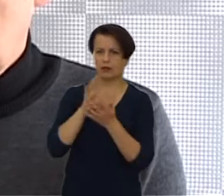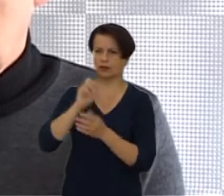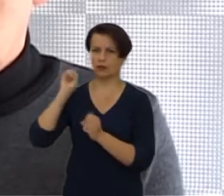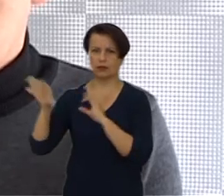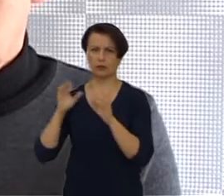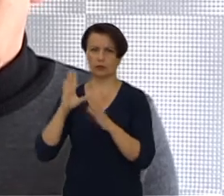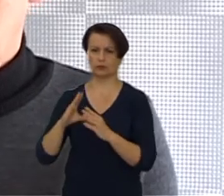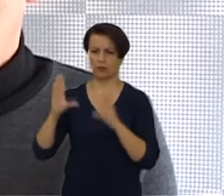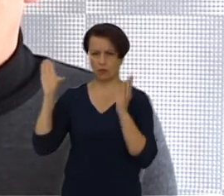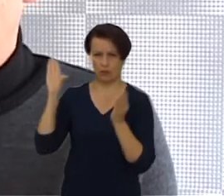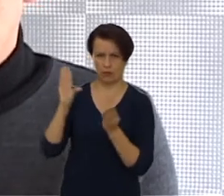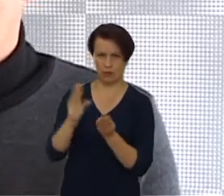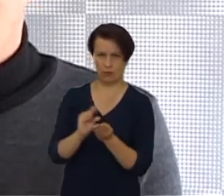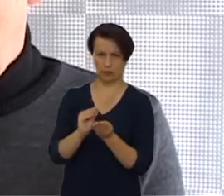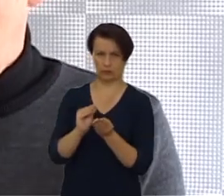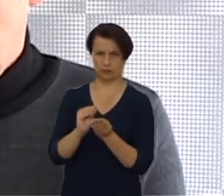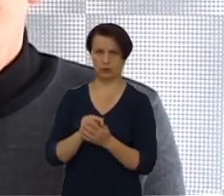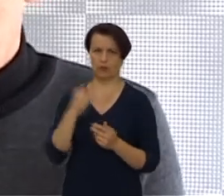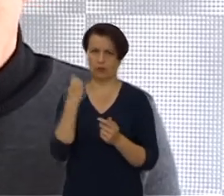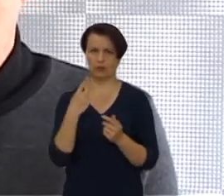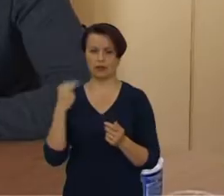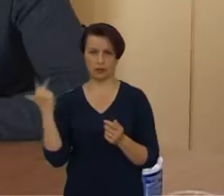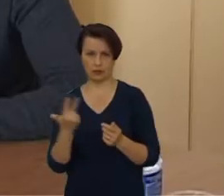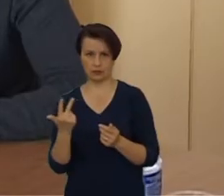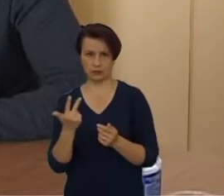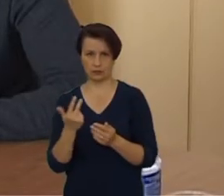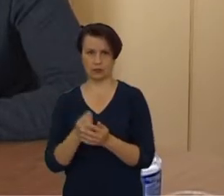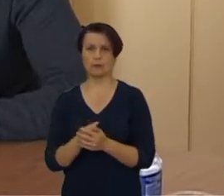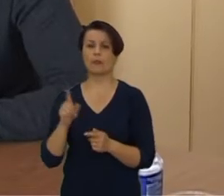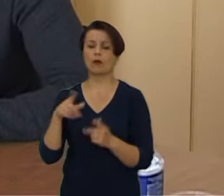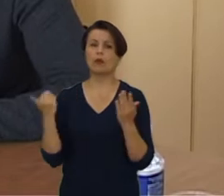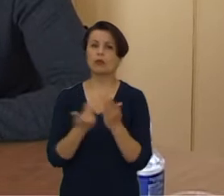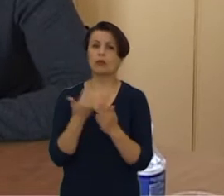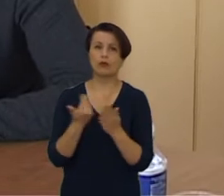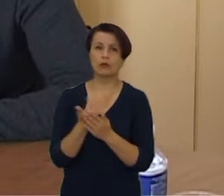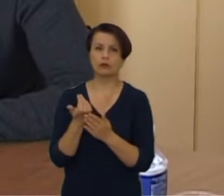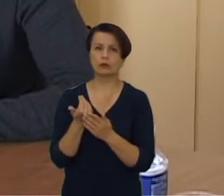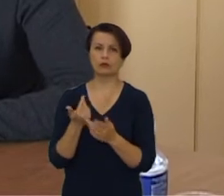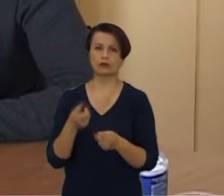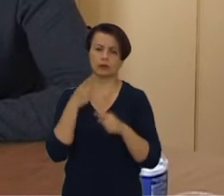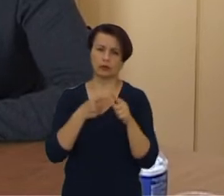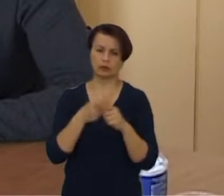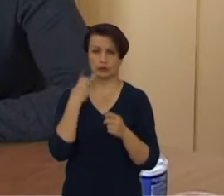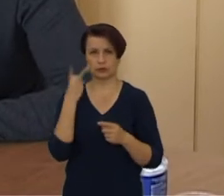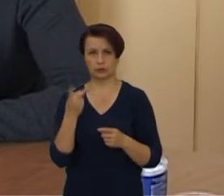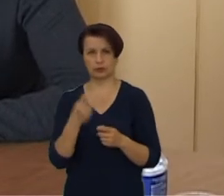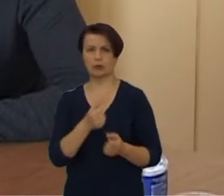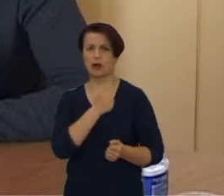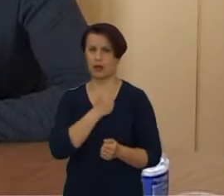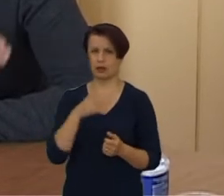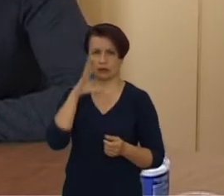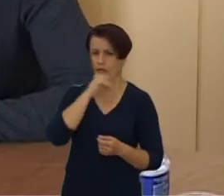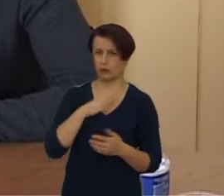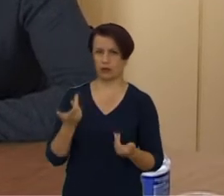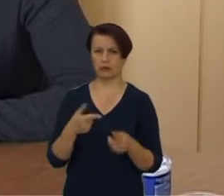natūraliai bus tik trečdalis nuo buvusiųjų. Va, o kas liečia naujus dalykus, tai